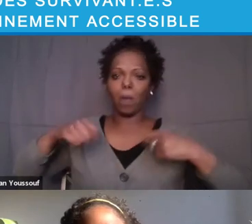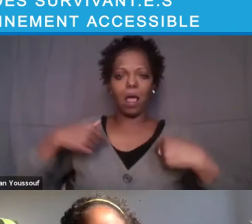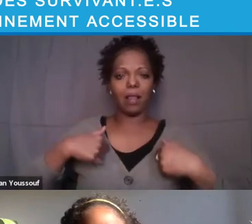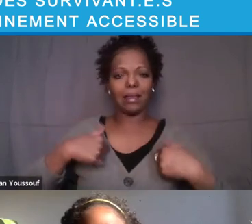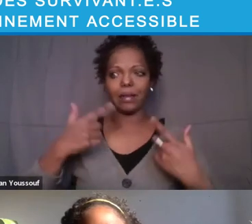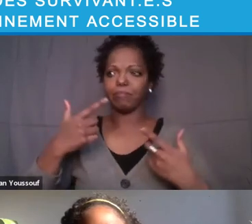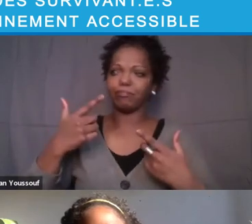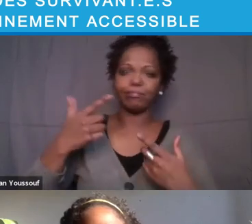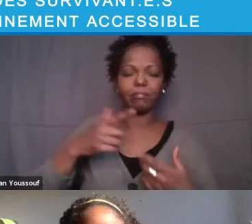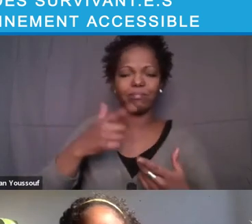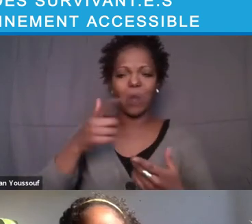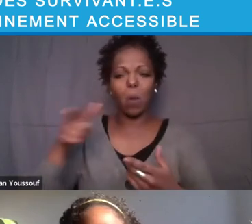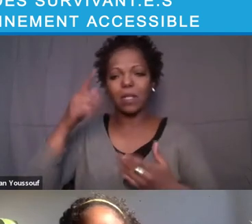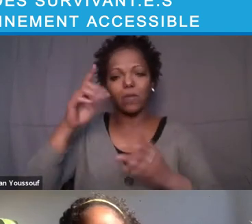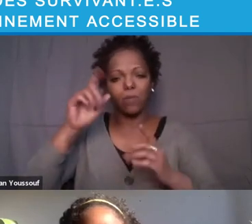sûr que les parents